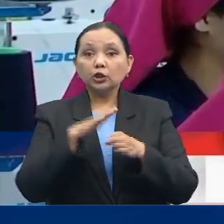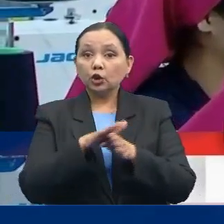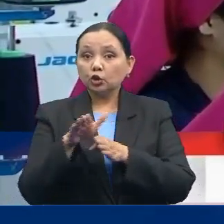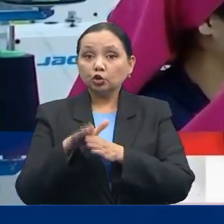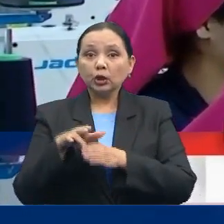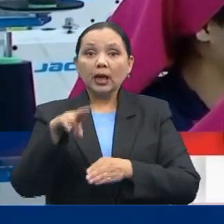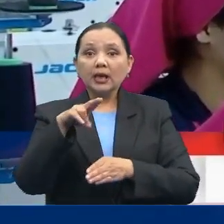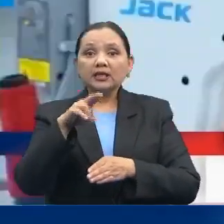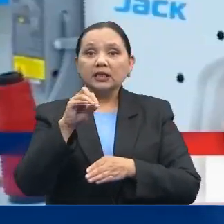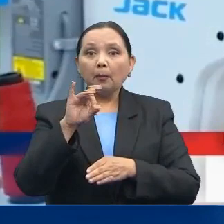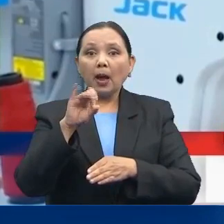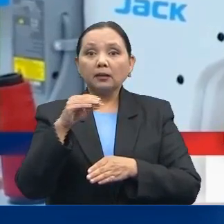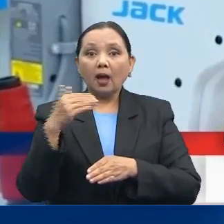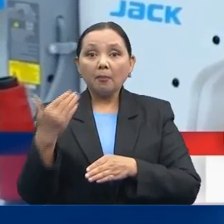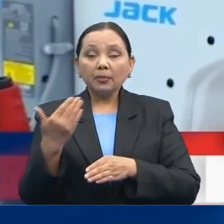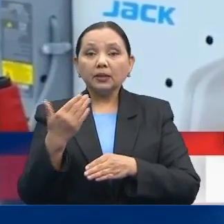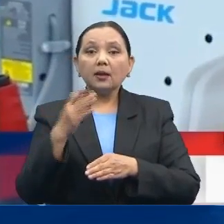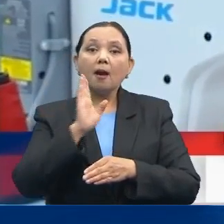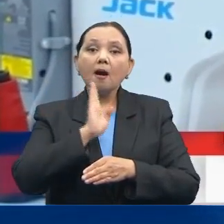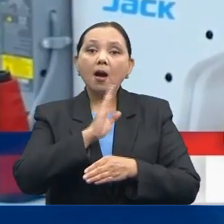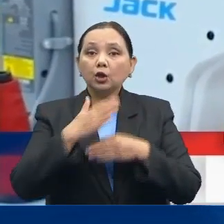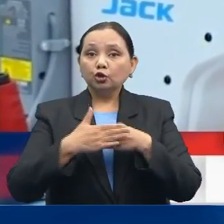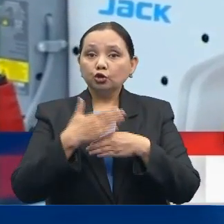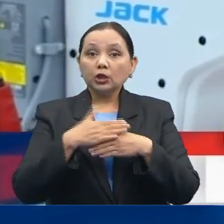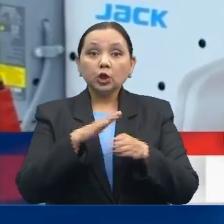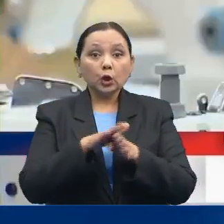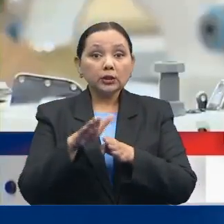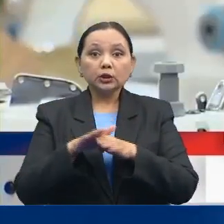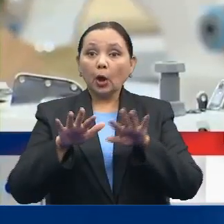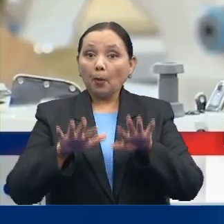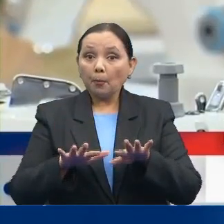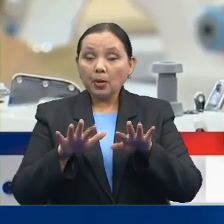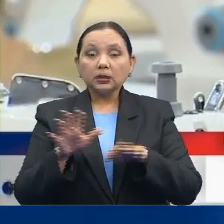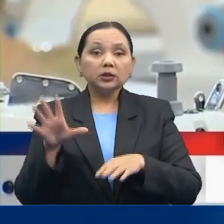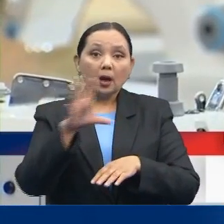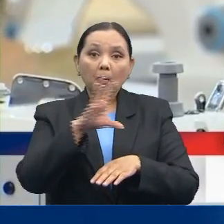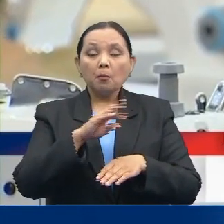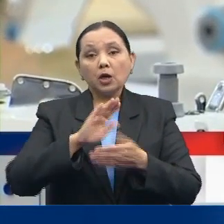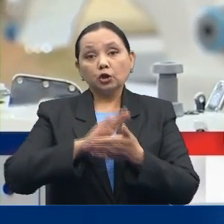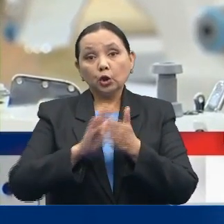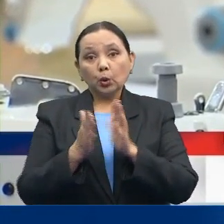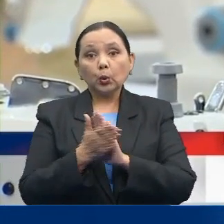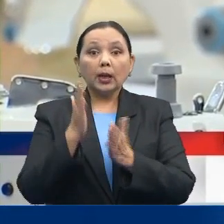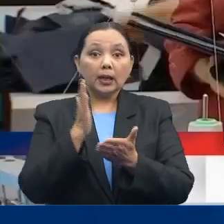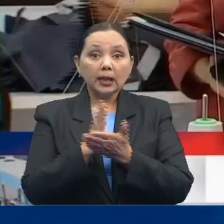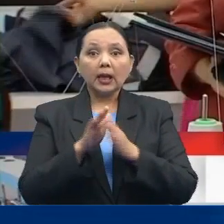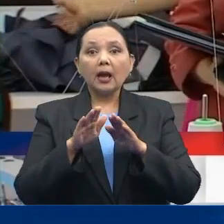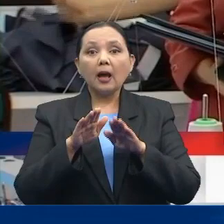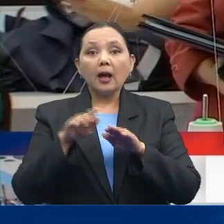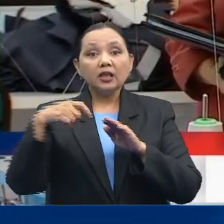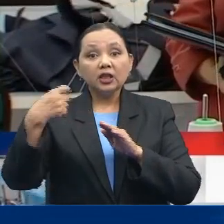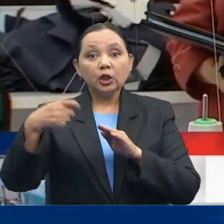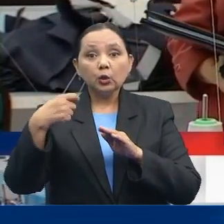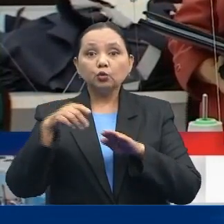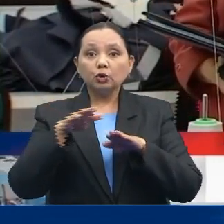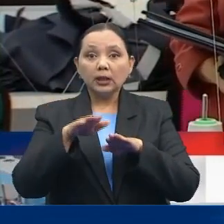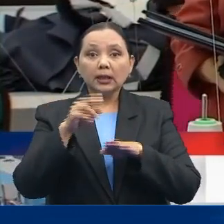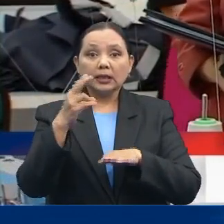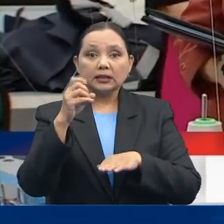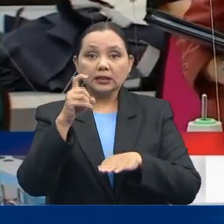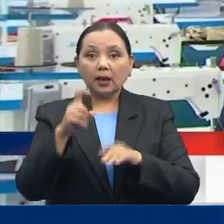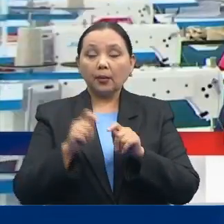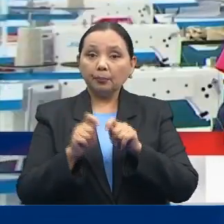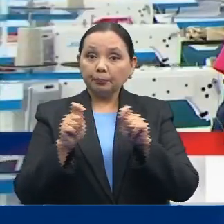etish departamenti tasarrufidagi ayollar jazoni ijro etish maskanida barcha qulayliklarga ega uchilik texi foydalanishga